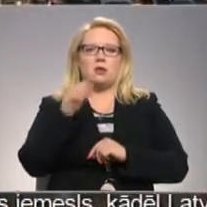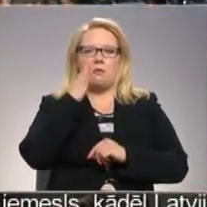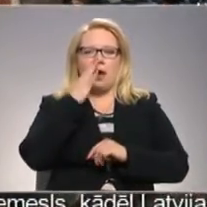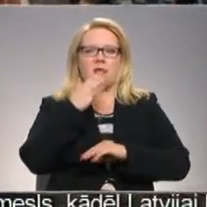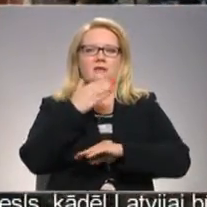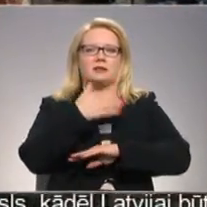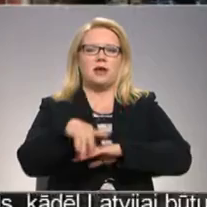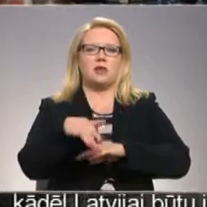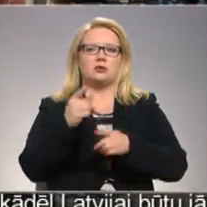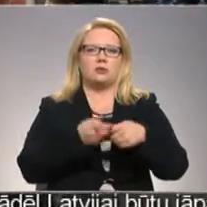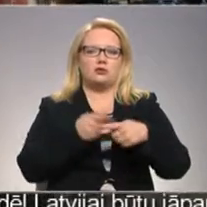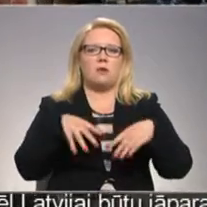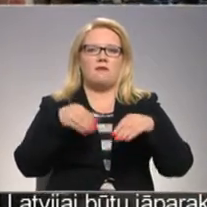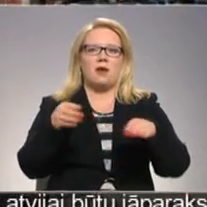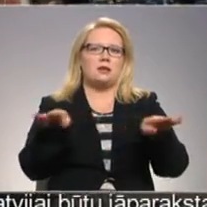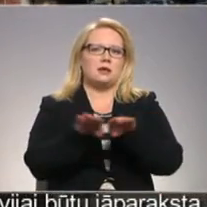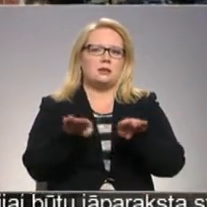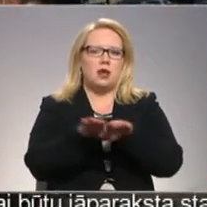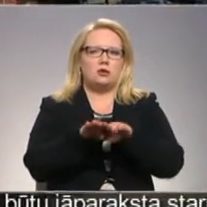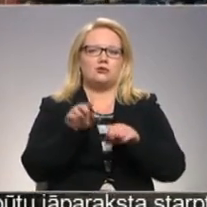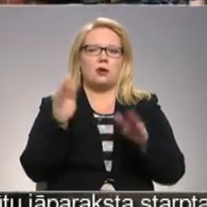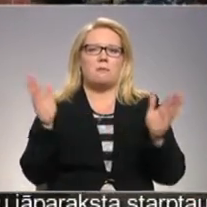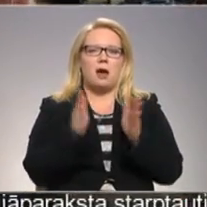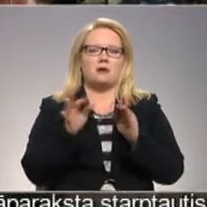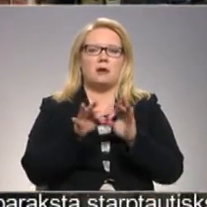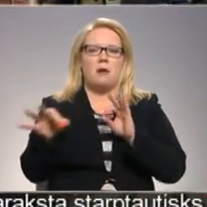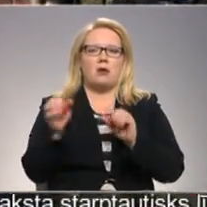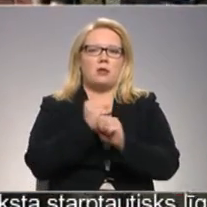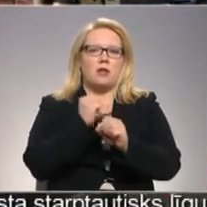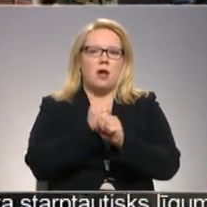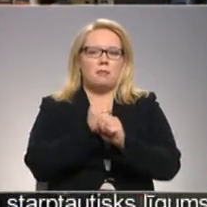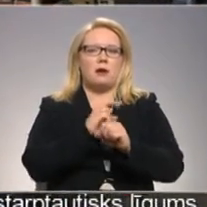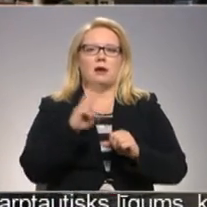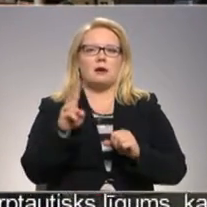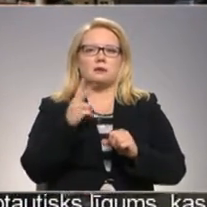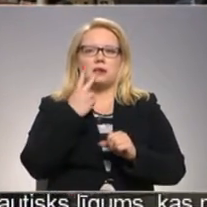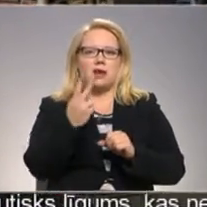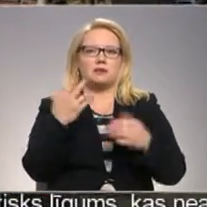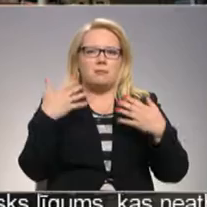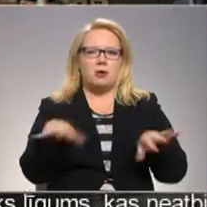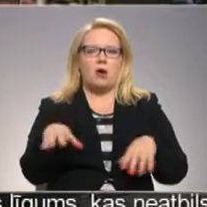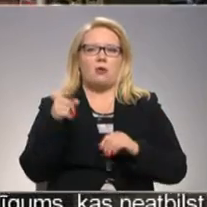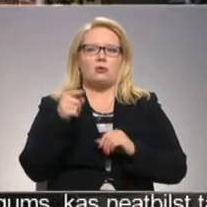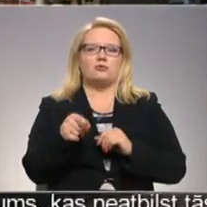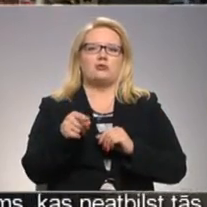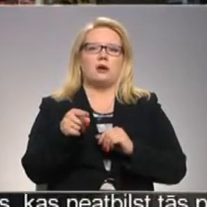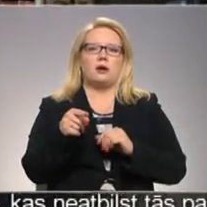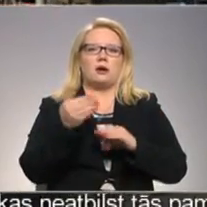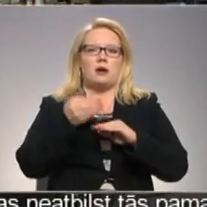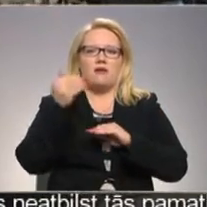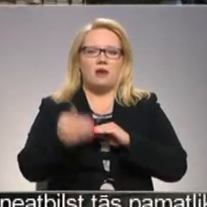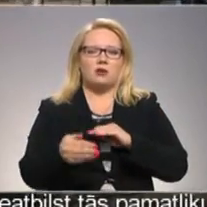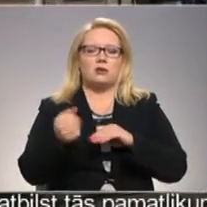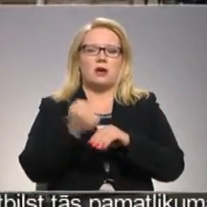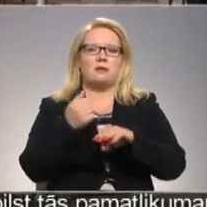ielas krustojumā vēl tiek veikti tāda salīdzinoši maza mēroga remontdarbi ar tiem, kas ir gaidām vasarā, mēs jau redzam, ka nu, šī te kavēšanās